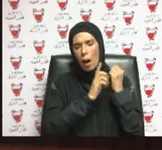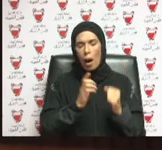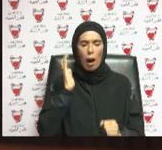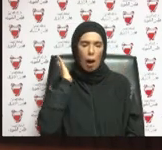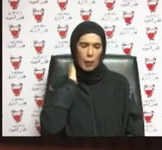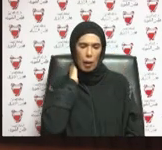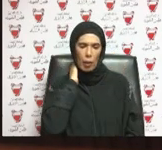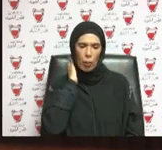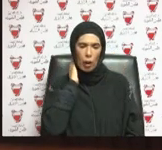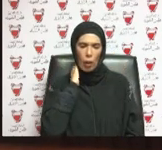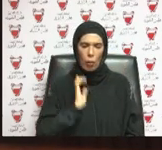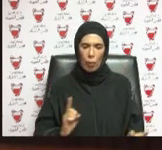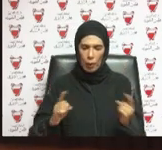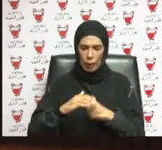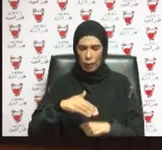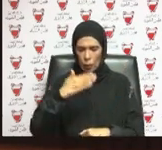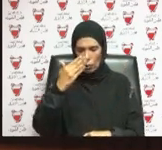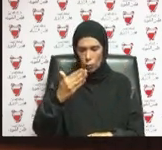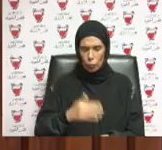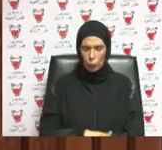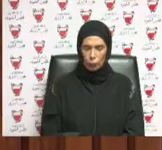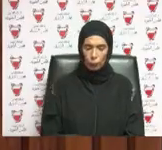لخير السلف، وإنا لله وإنا إليه راجعون.